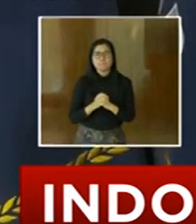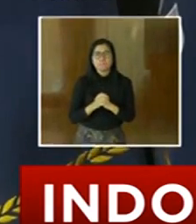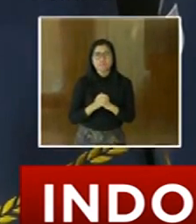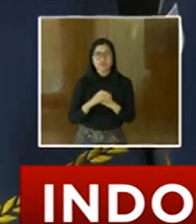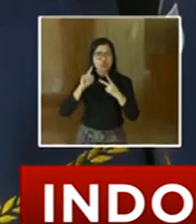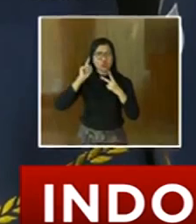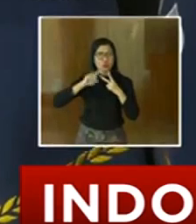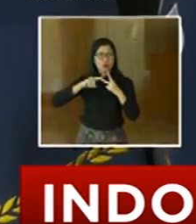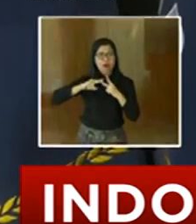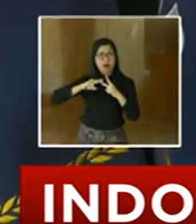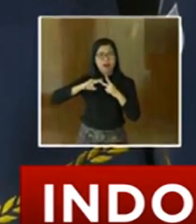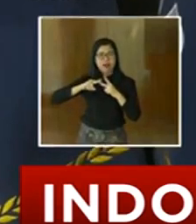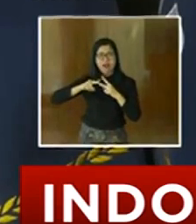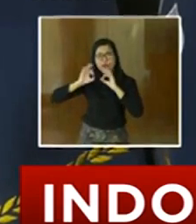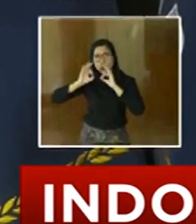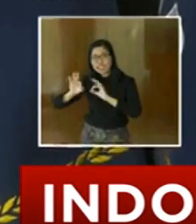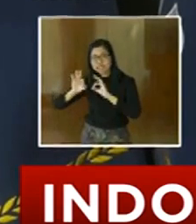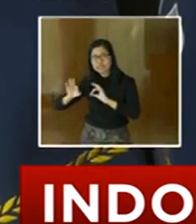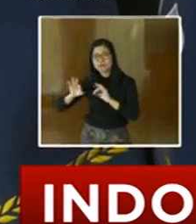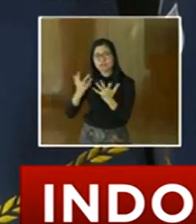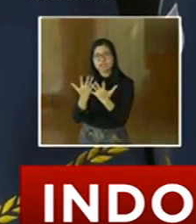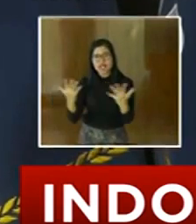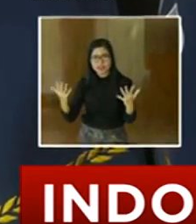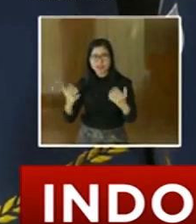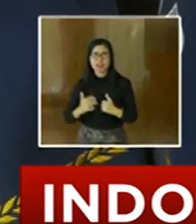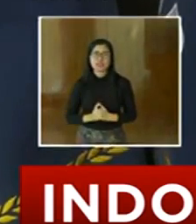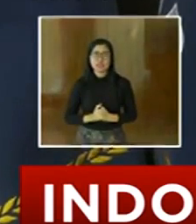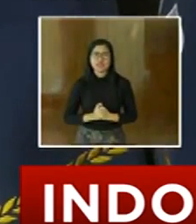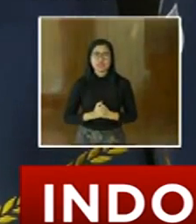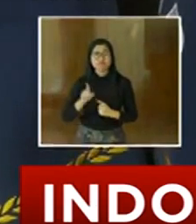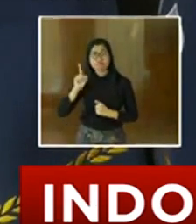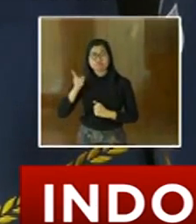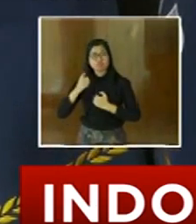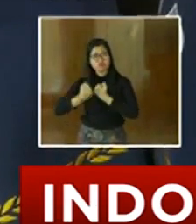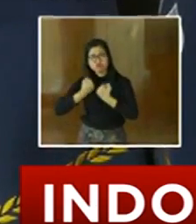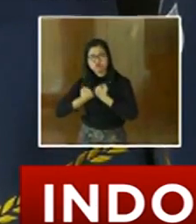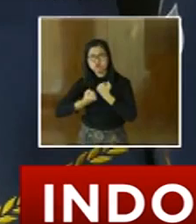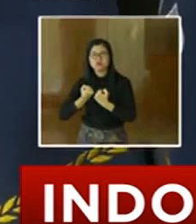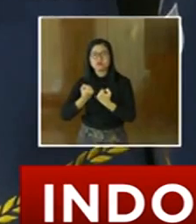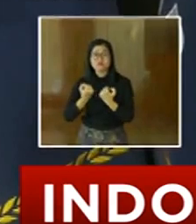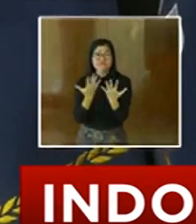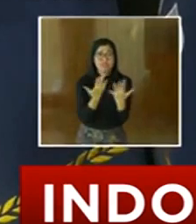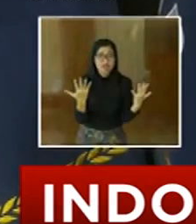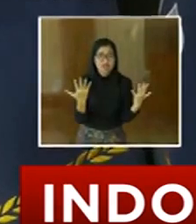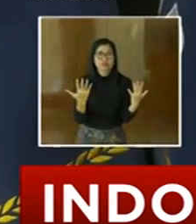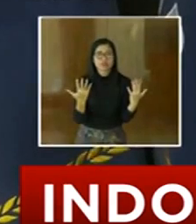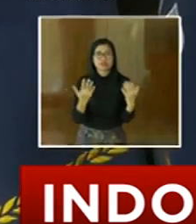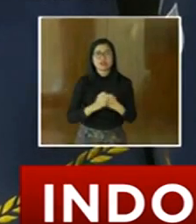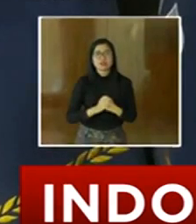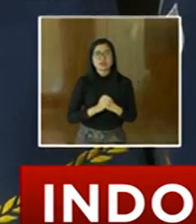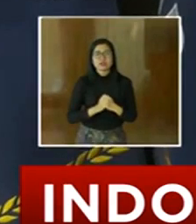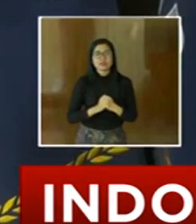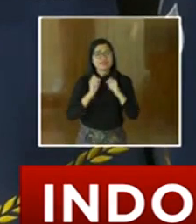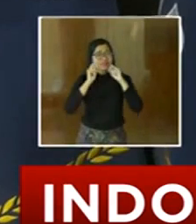edukasi kepada masyarakat semakin gencar dilaksanakan sehingga kemudian masyarakat pun sudah mulai